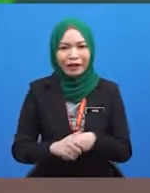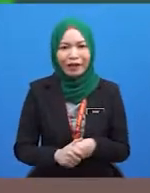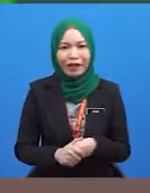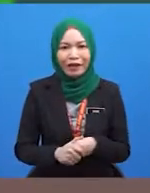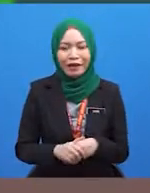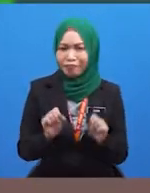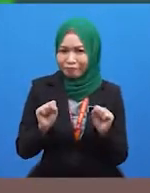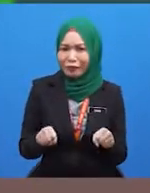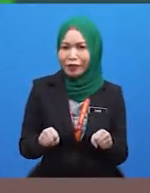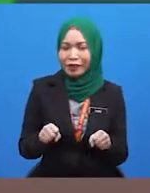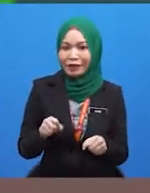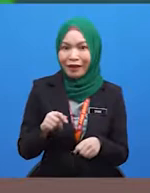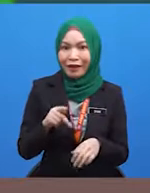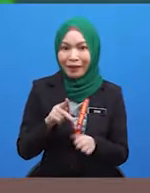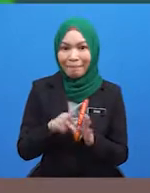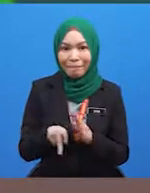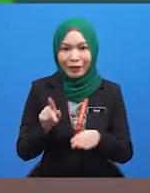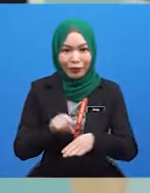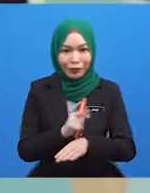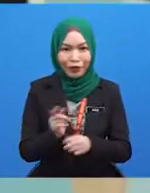sumber idea perniagaan?